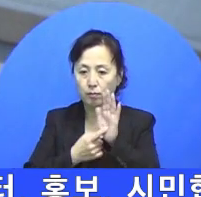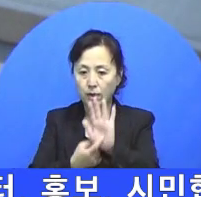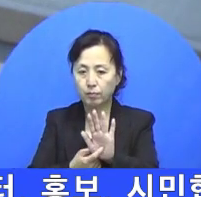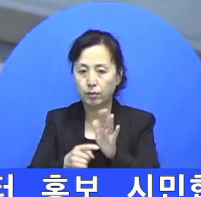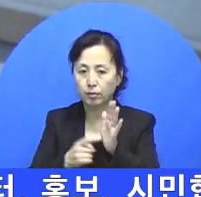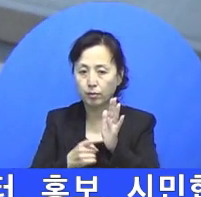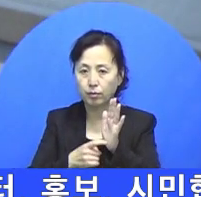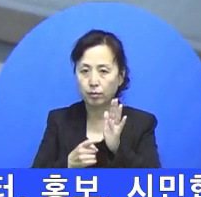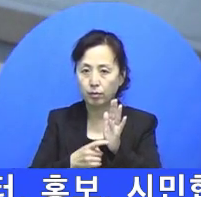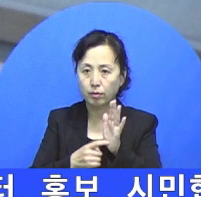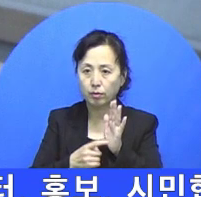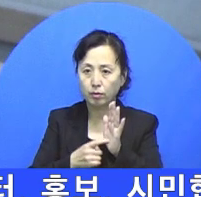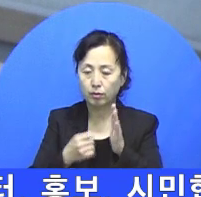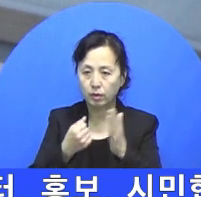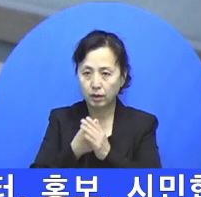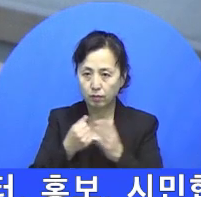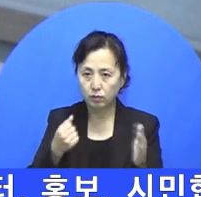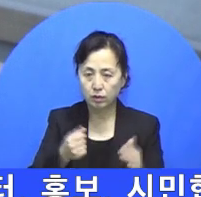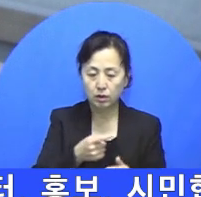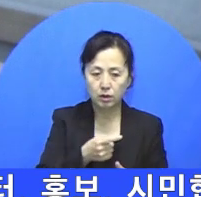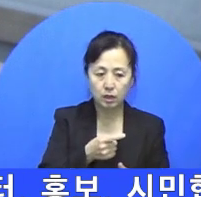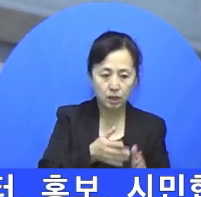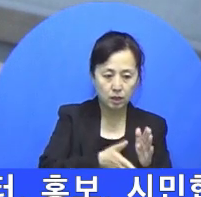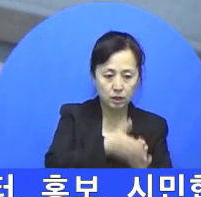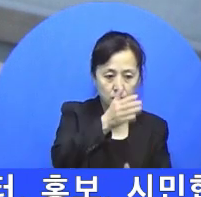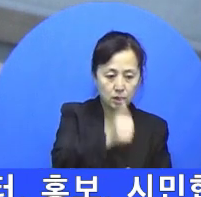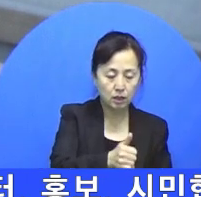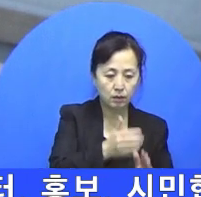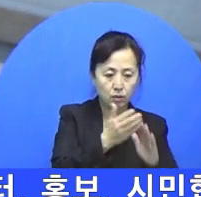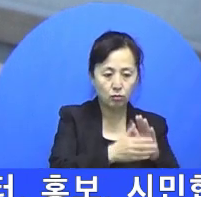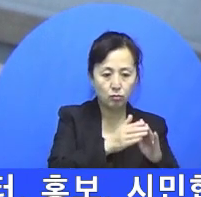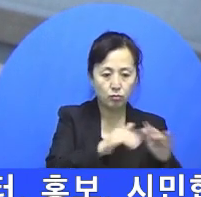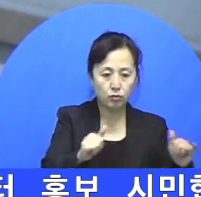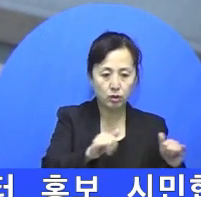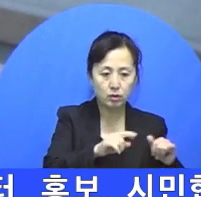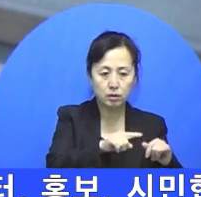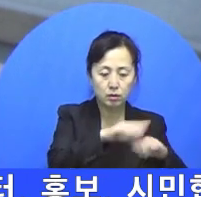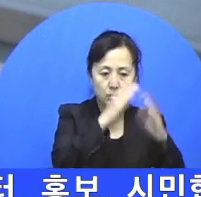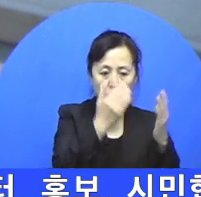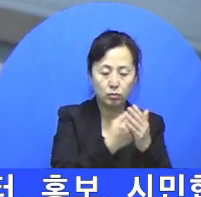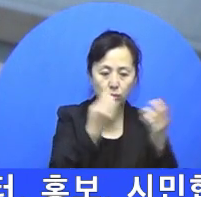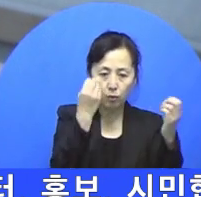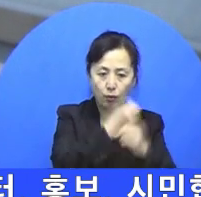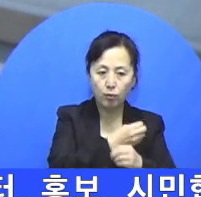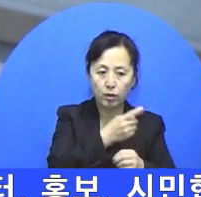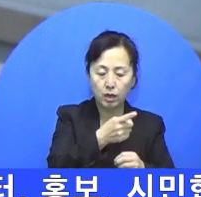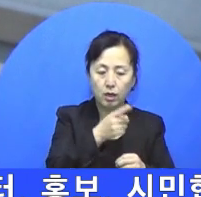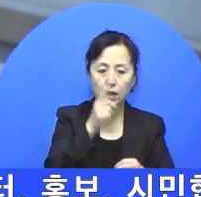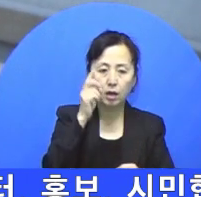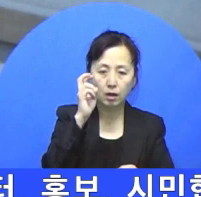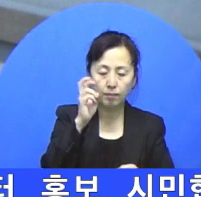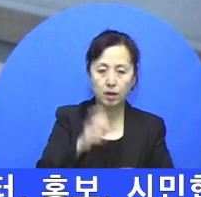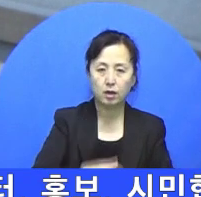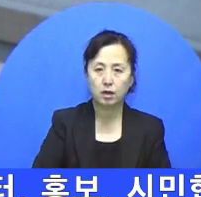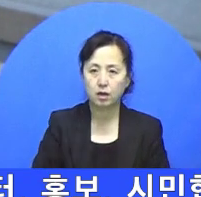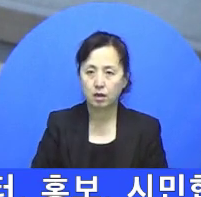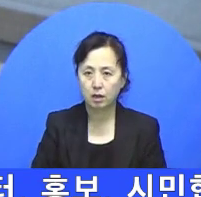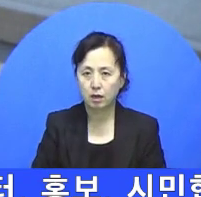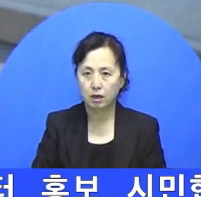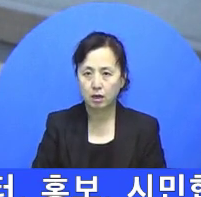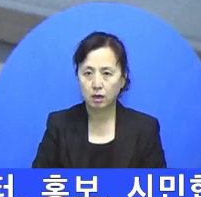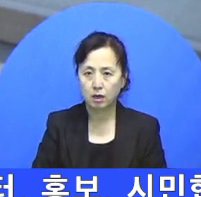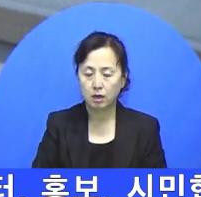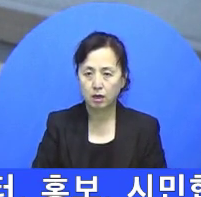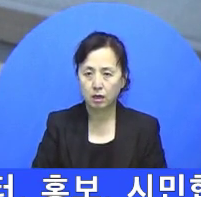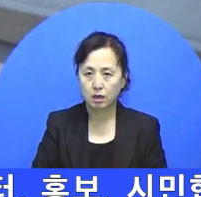그 일이 있었지만 그 거기 그 여론조사 업체에서 한 건데요. 그 여론조사